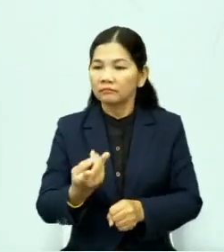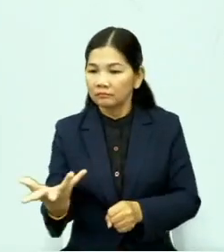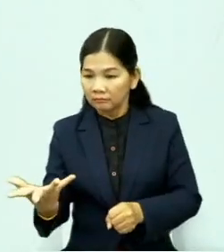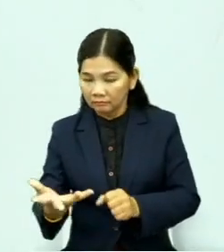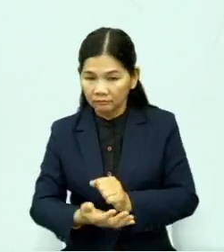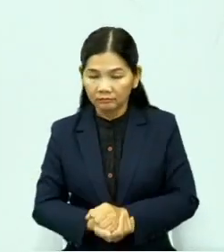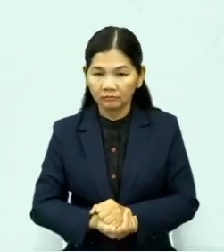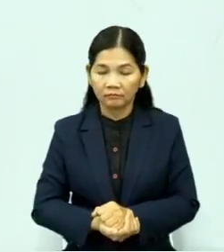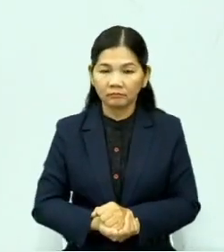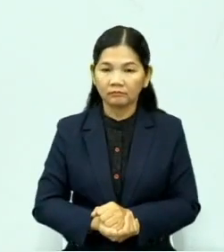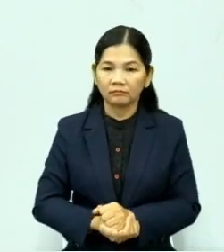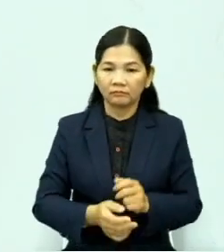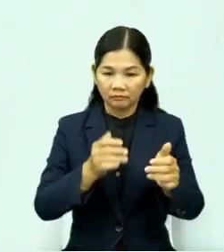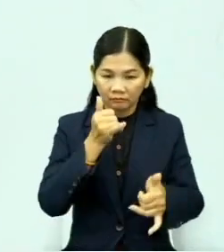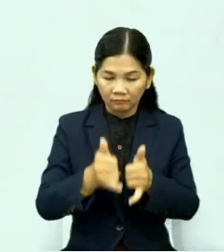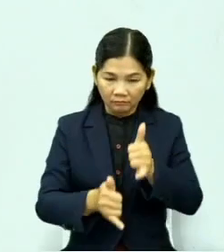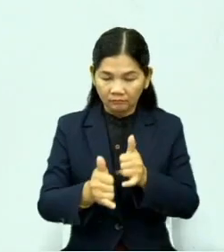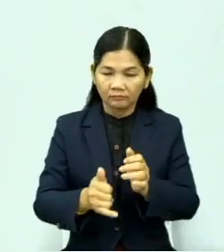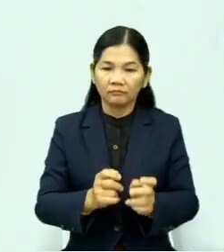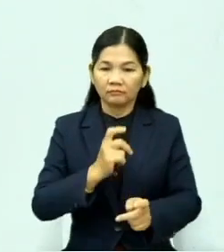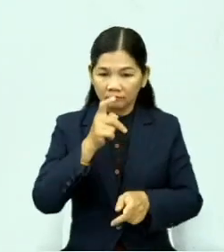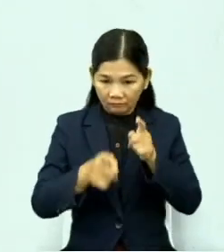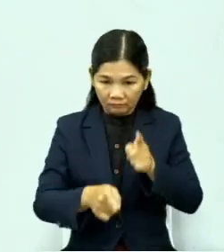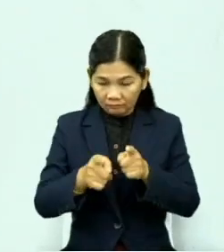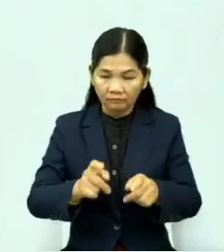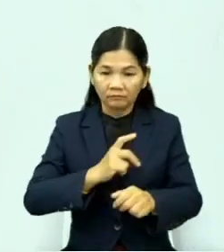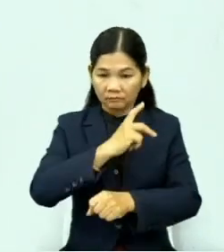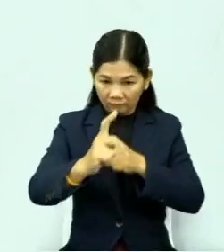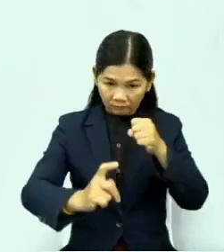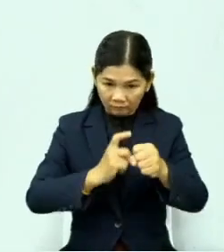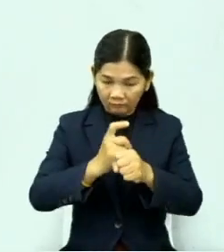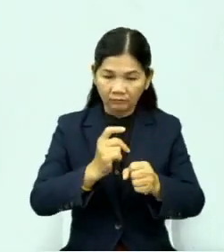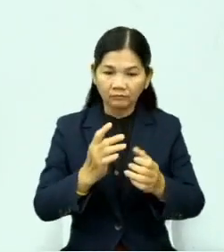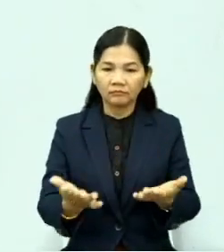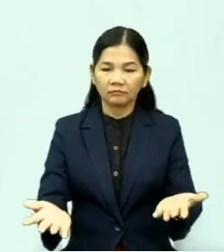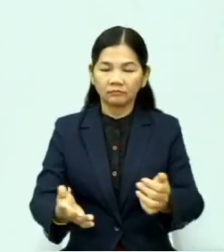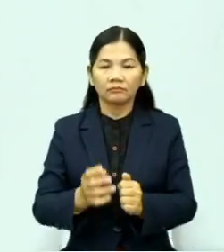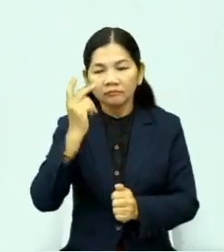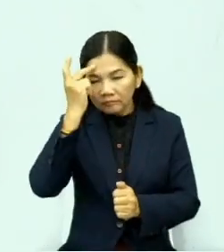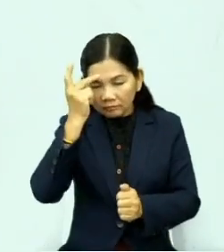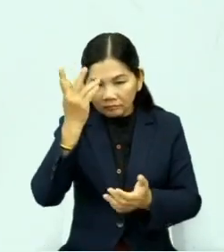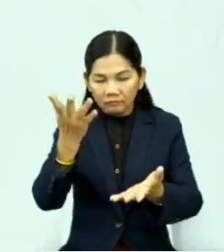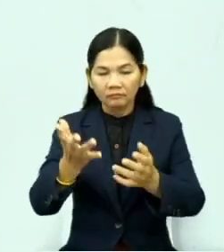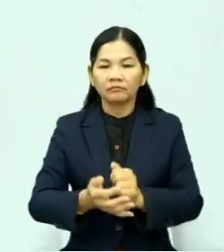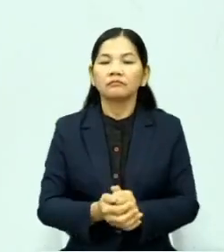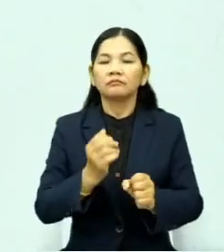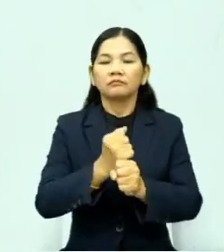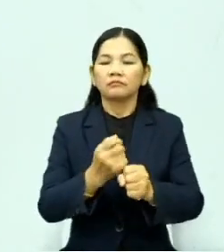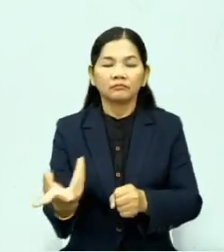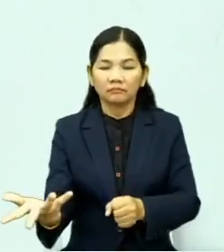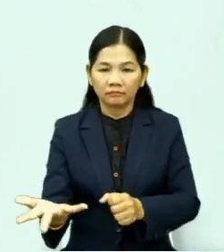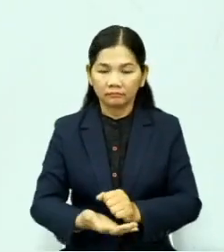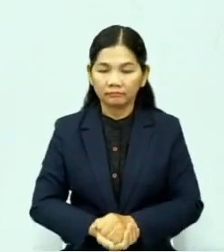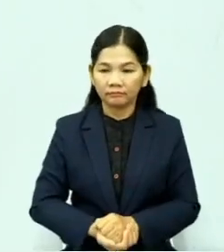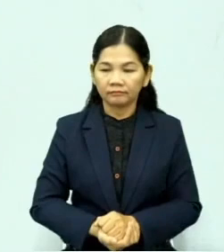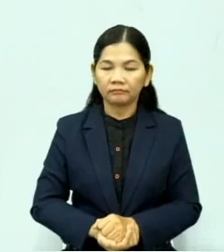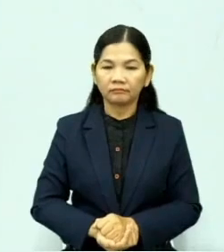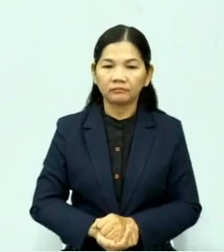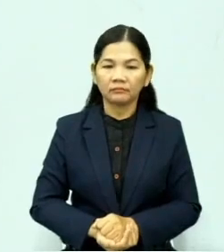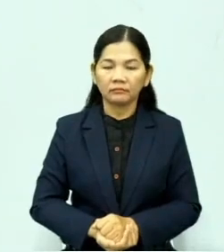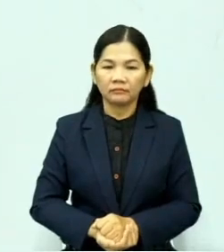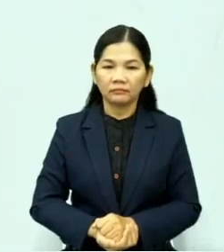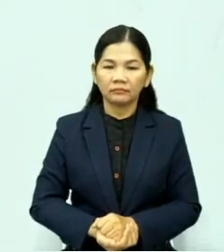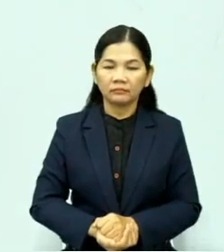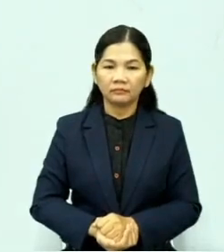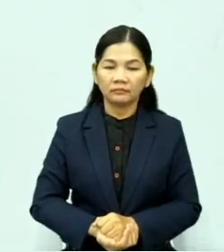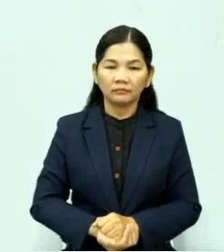tế là bây đầu đần tây khmer đó bao dương nơi cung vùng nè con nhé chả lấy con cật mà con ta con tây thua được một đại khla tế